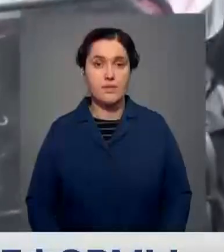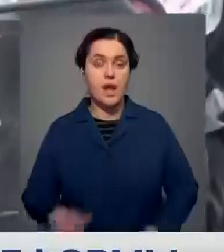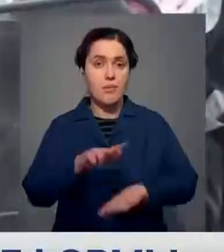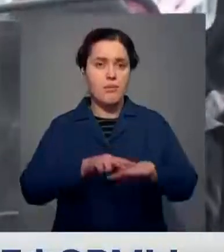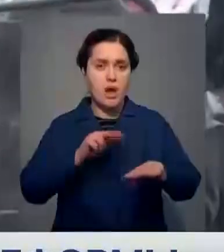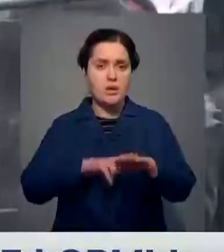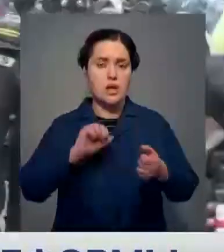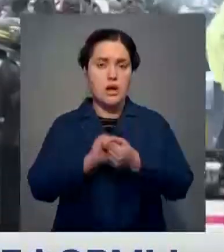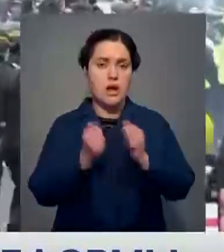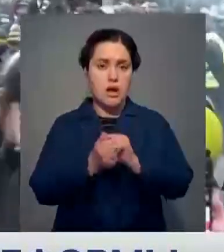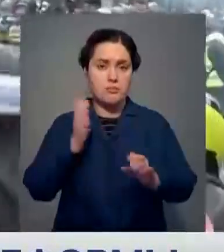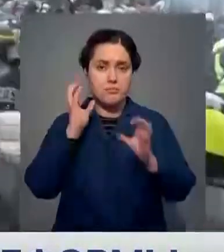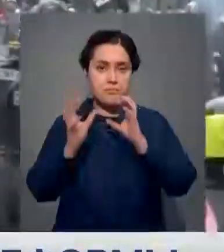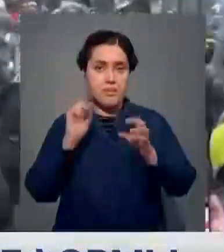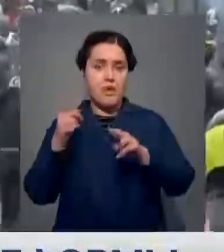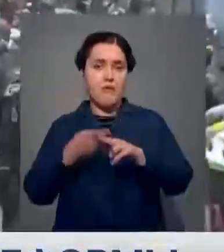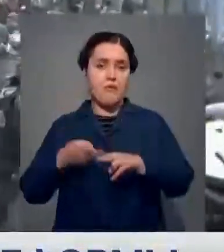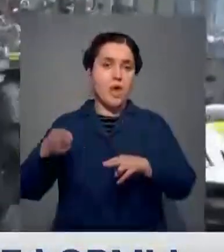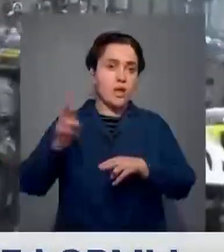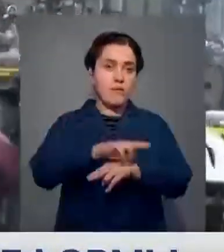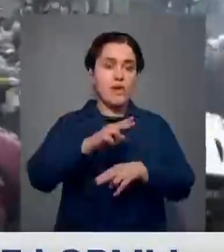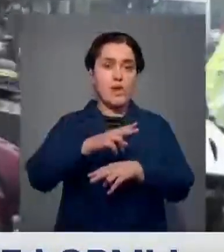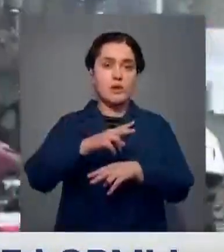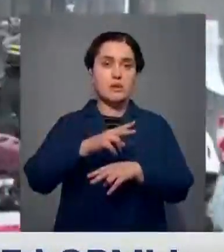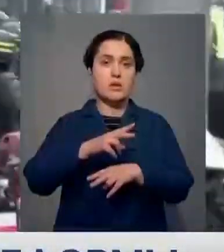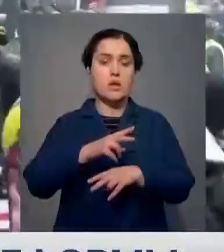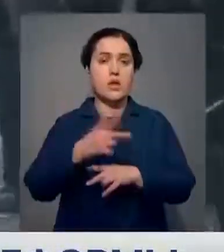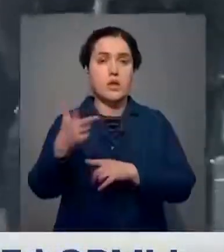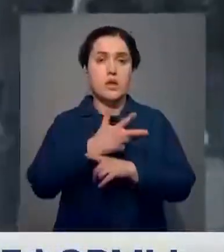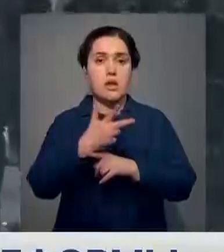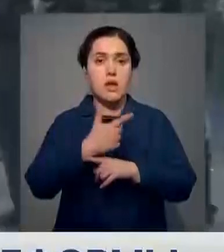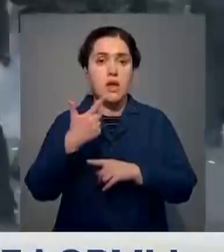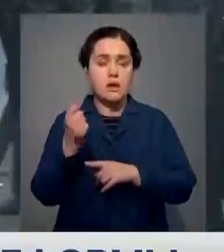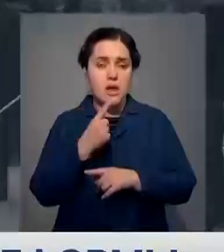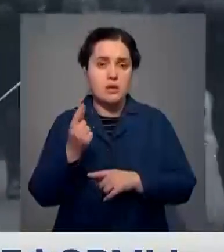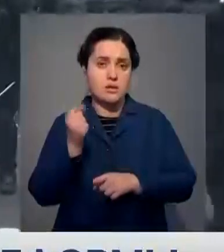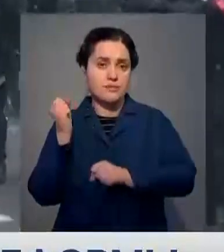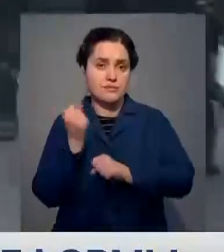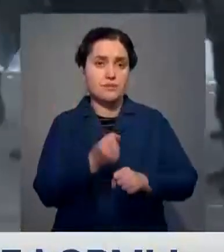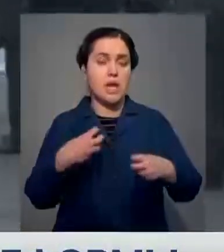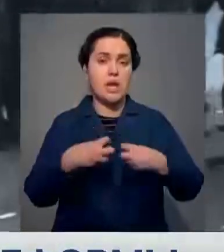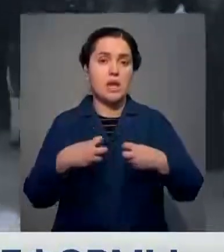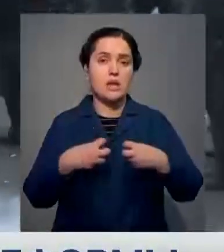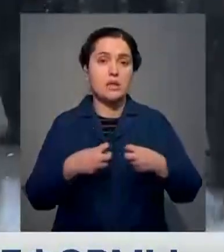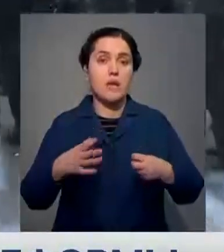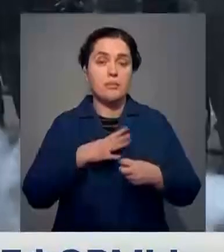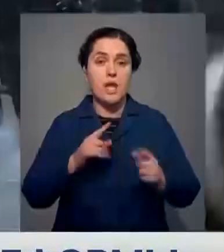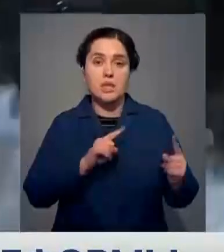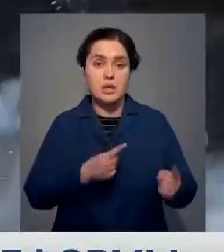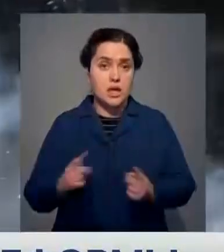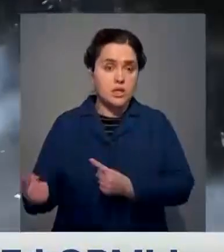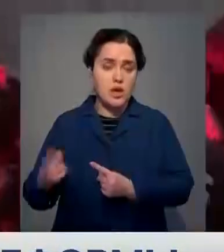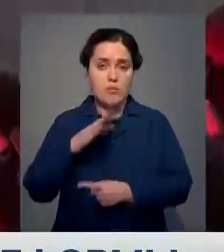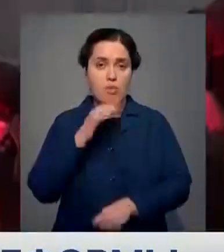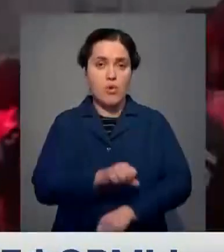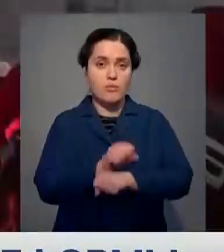полицейских летели булыжники и петарды. Они в ответ применили против демонстрантов слезоточивый газ и резиновые дубинки. В результате были